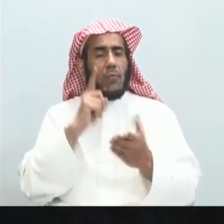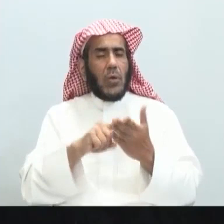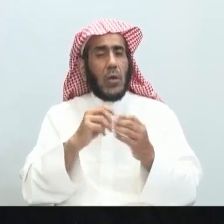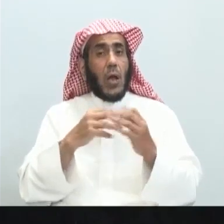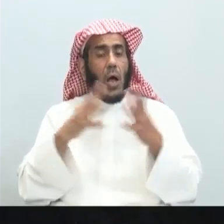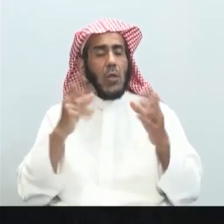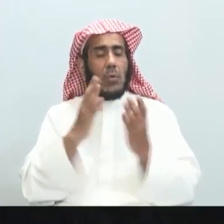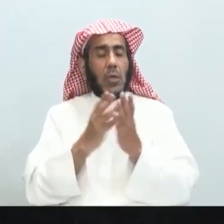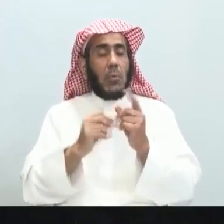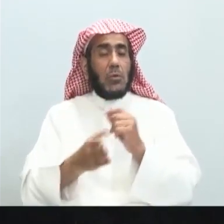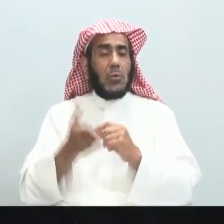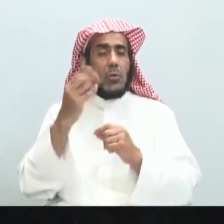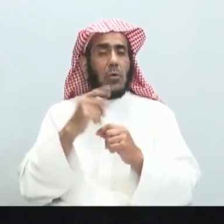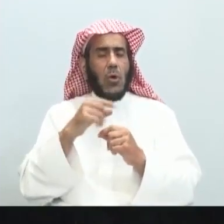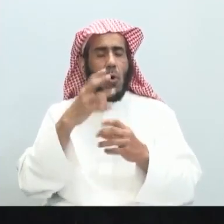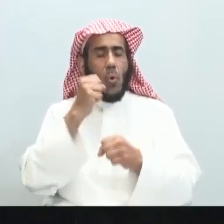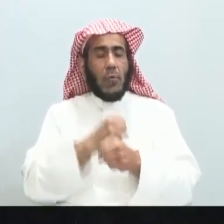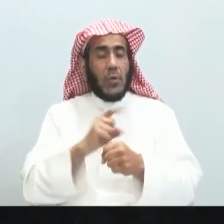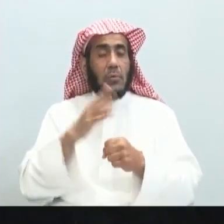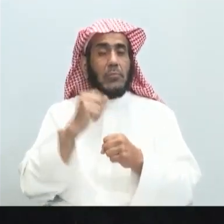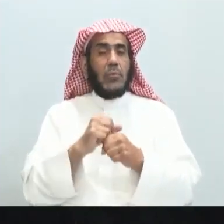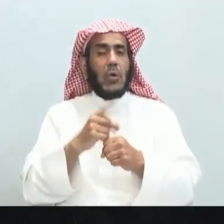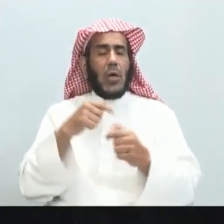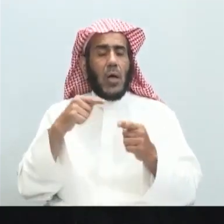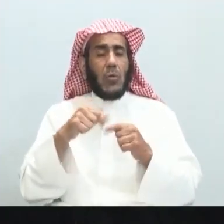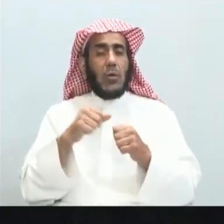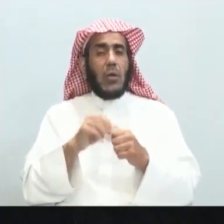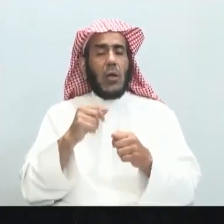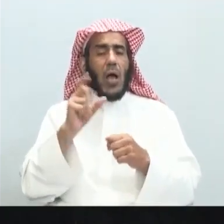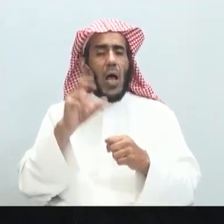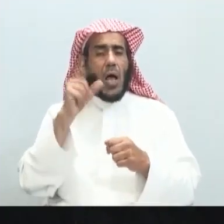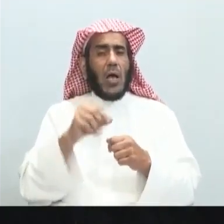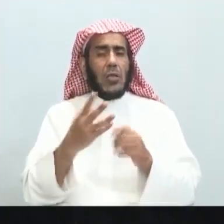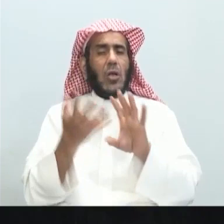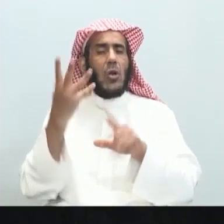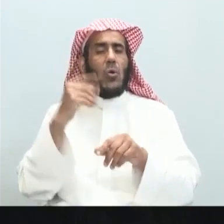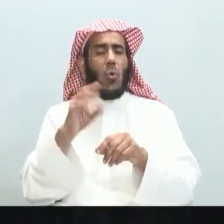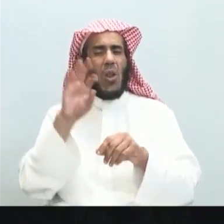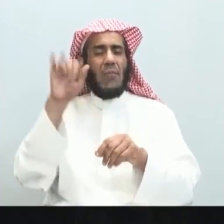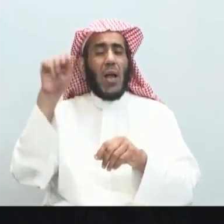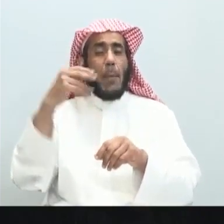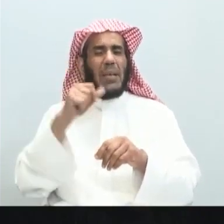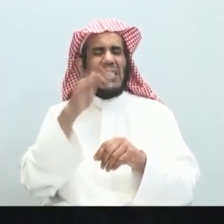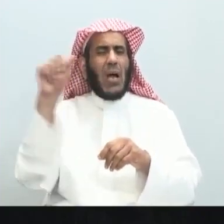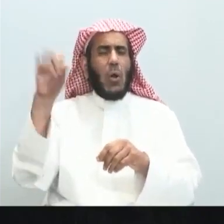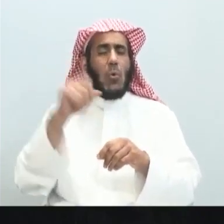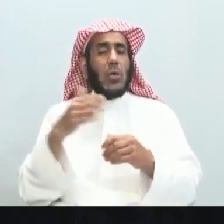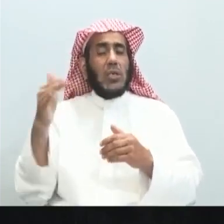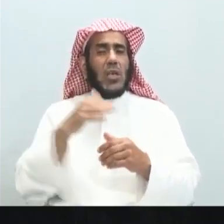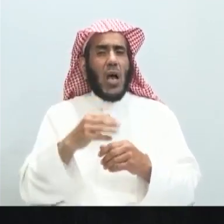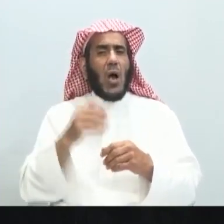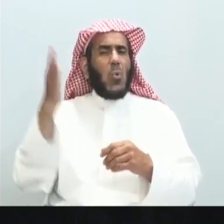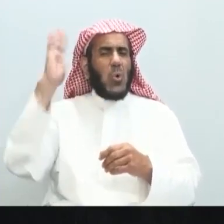كتاب الله سبحانه وتعالى وحفظ الله له حيث ان احد الخلفاء العباسيين او الامويين جاءه